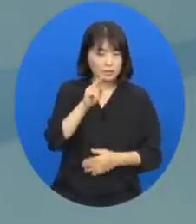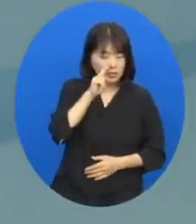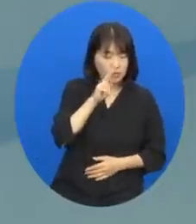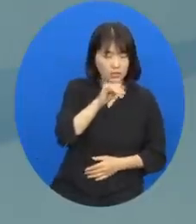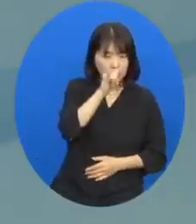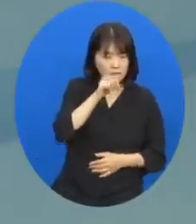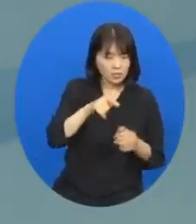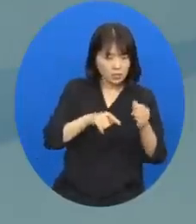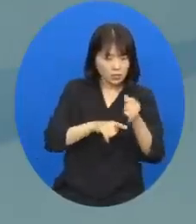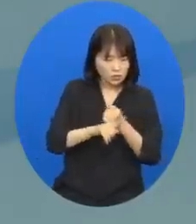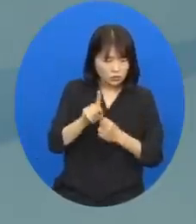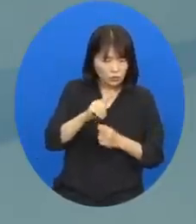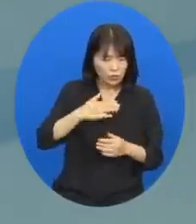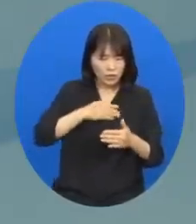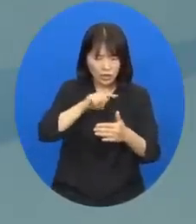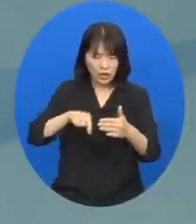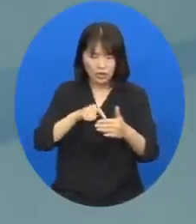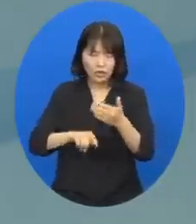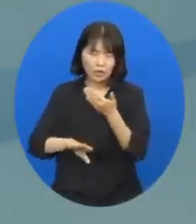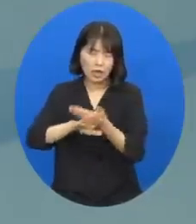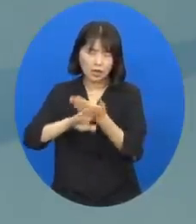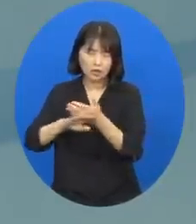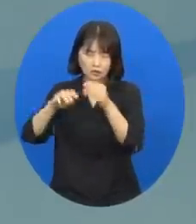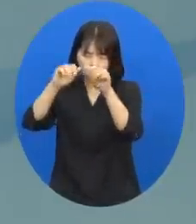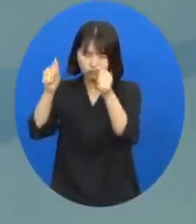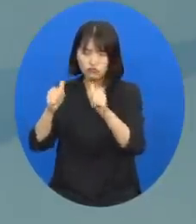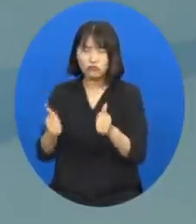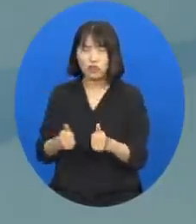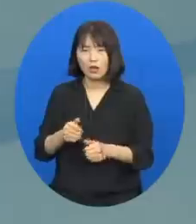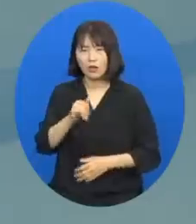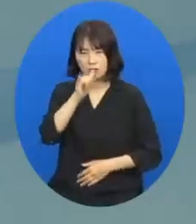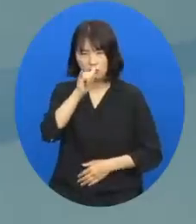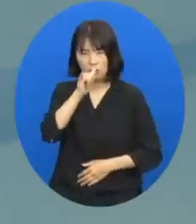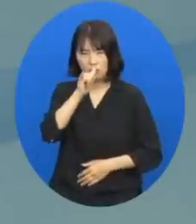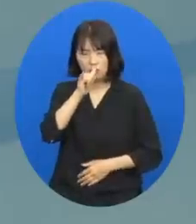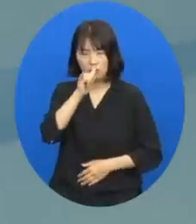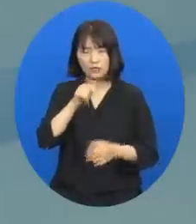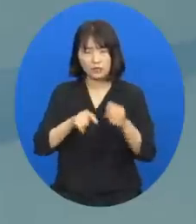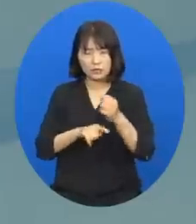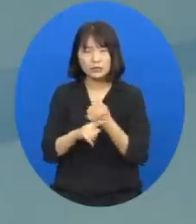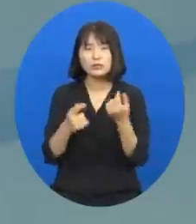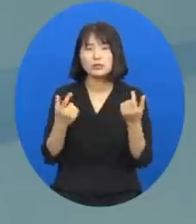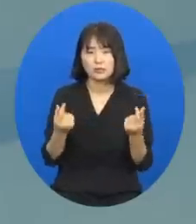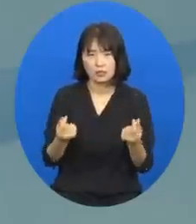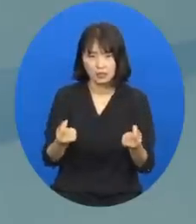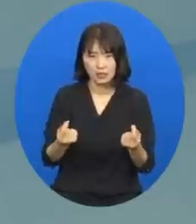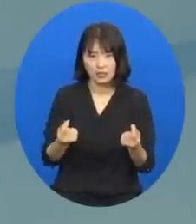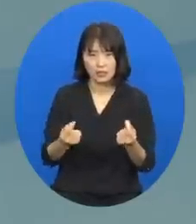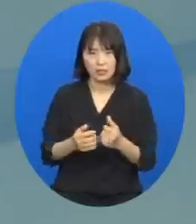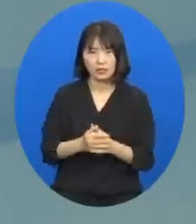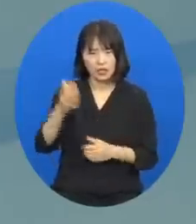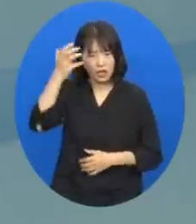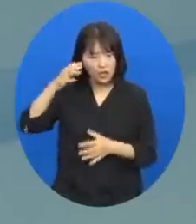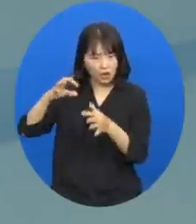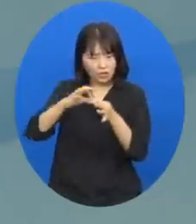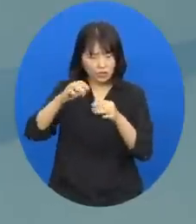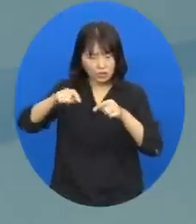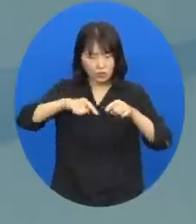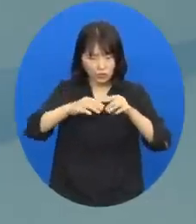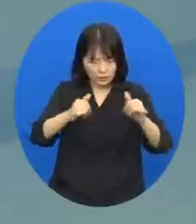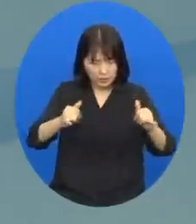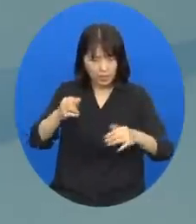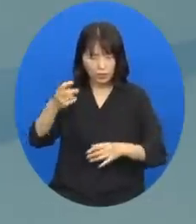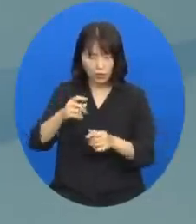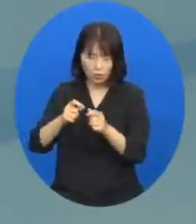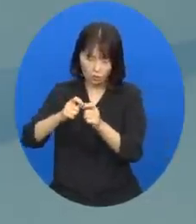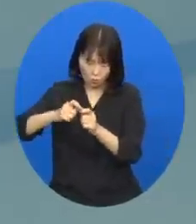안에 뭔가 다른 우상이 존재하고 있다는 것입니다 여기에는 영적으로 자들이나 오랜시간 신앙생활 한 사람에게도